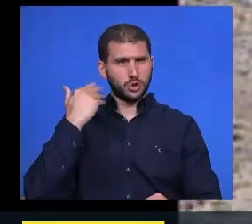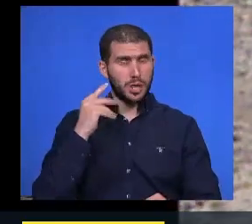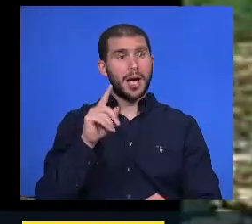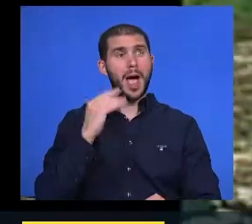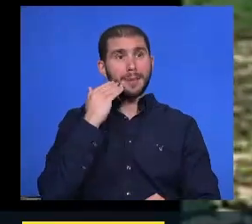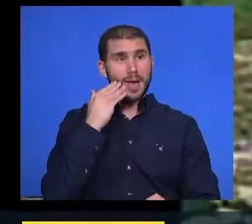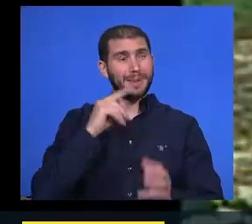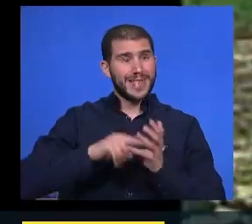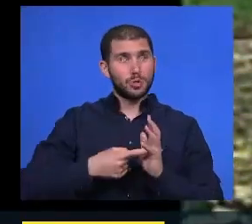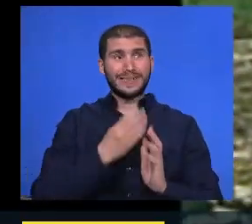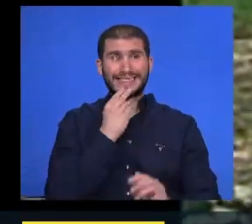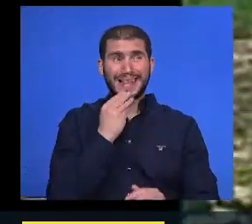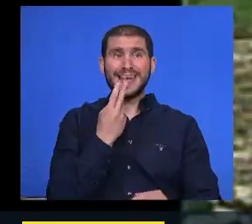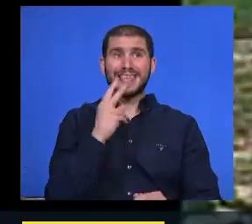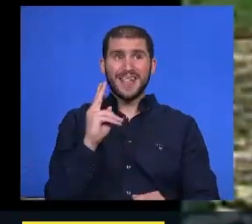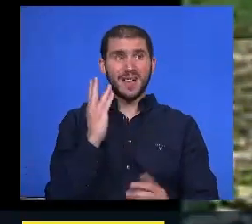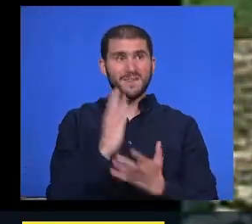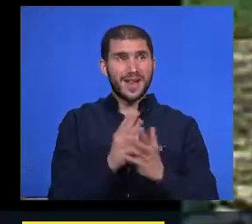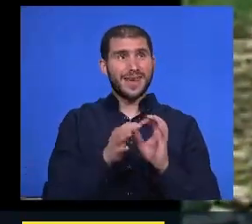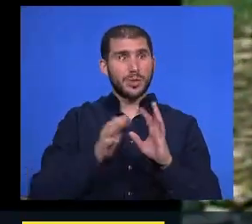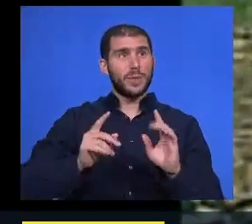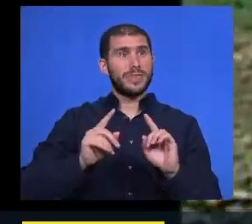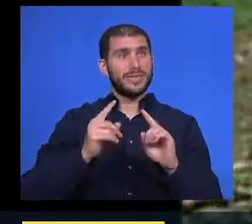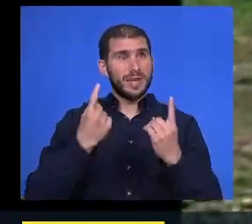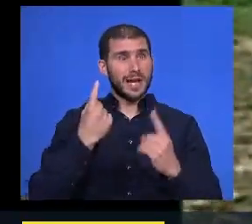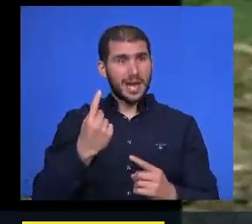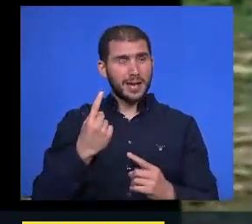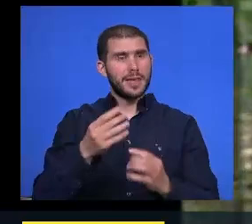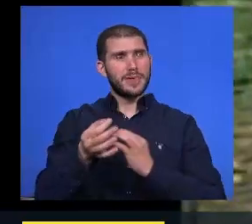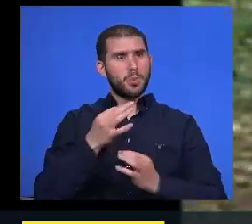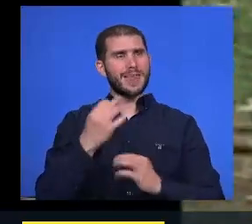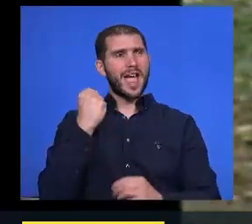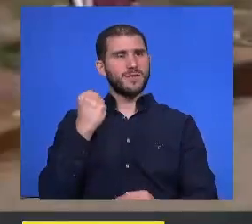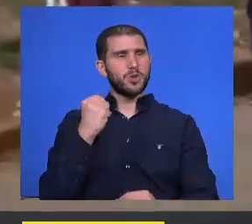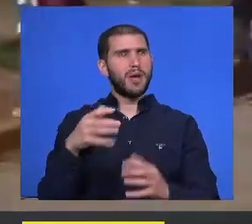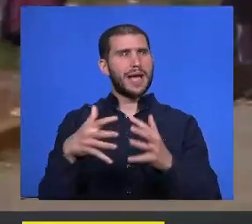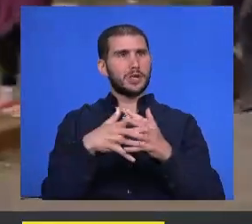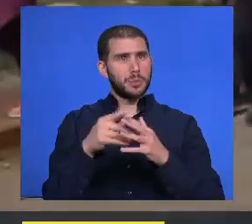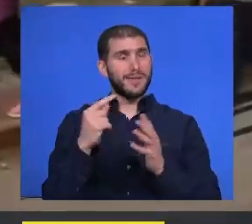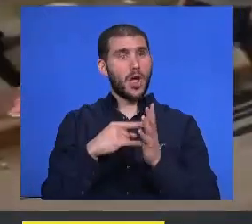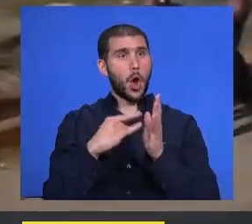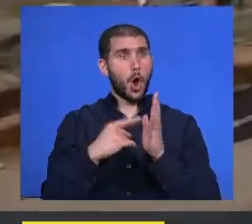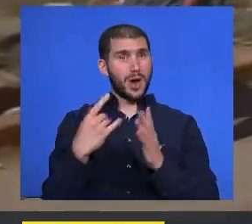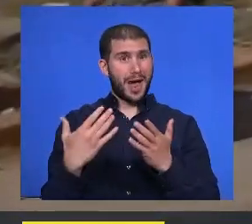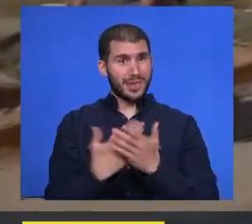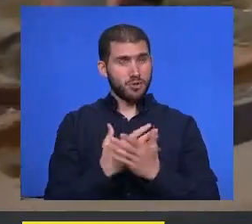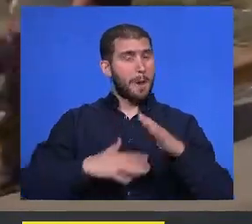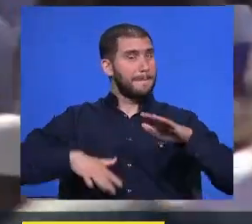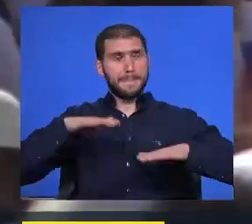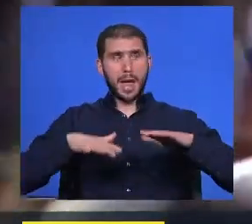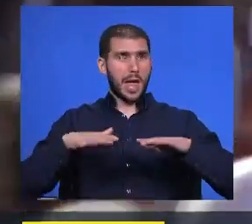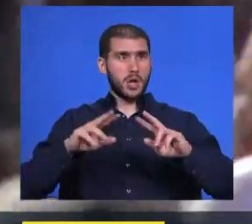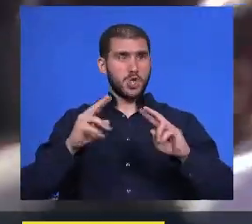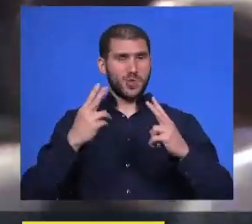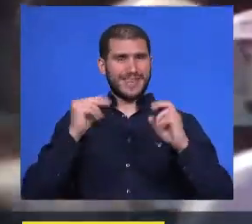האמריקנים הדגישו כי ישראל התחייבה בפניהם שההתנתקות תבוצע תמורת ערבונות מצד ארצות הברית, וכי החוק החדש מערר עוד יותר